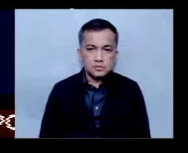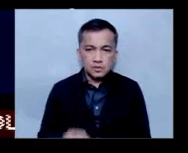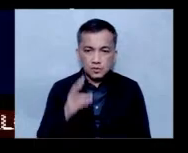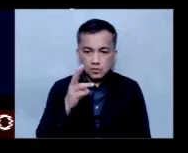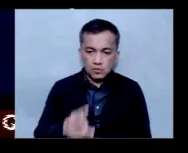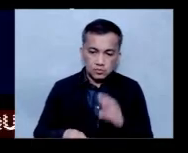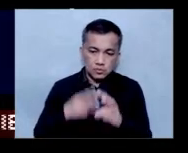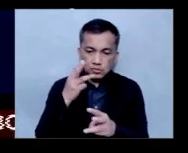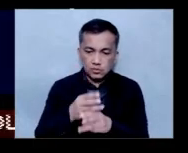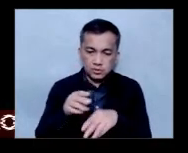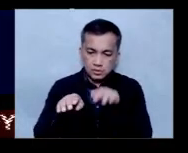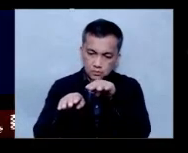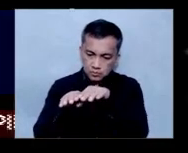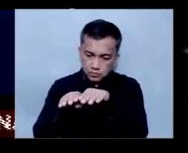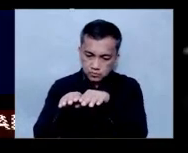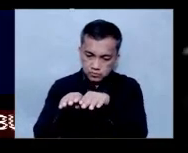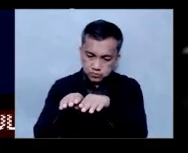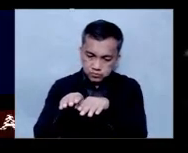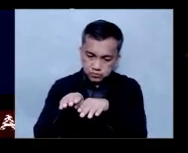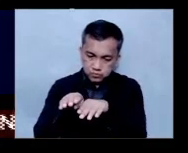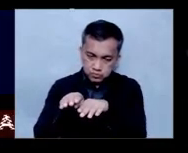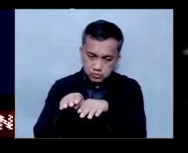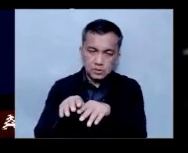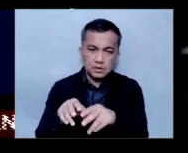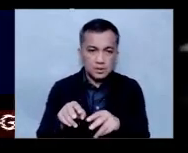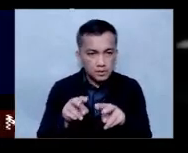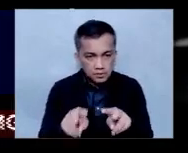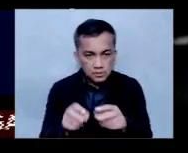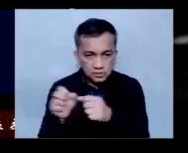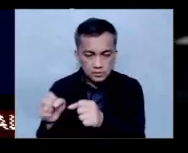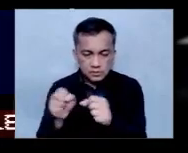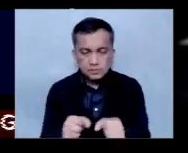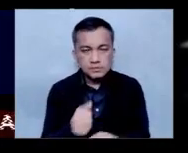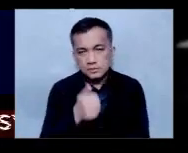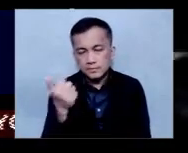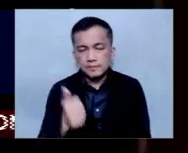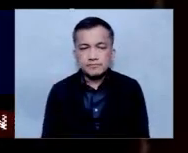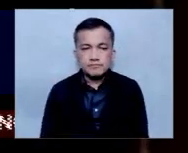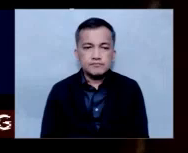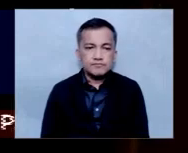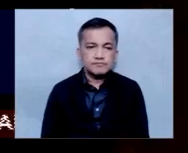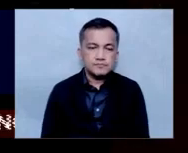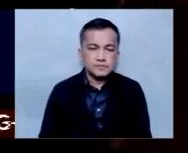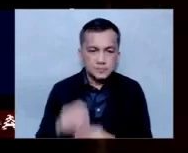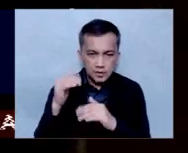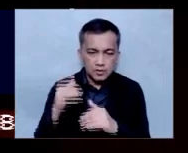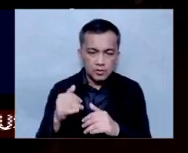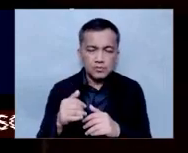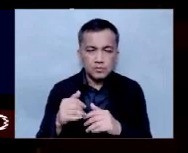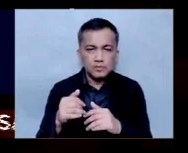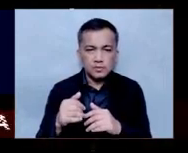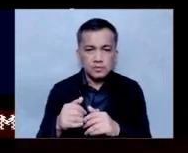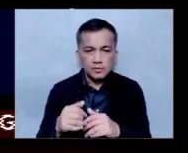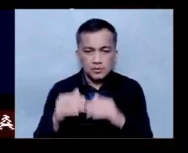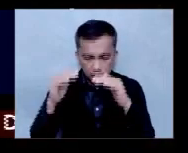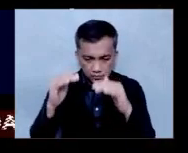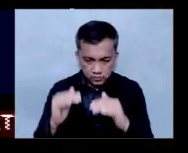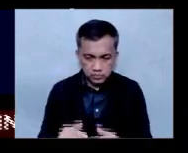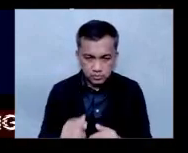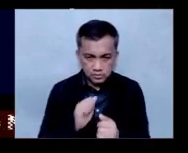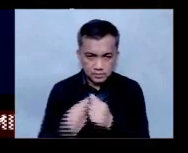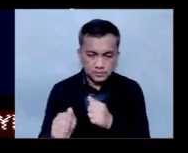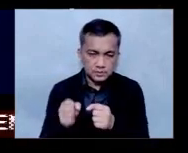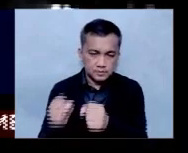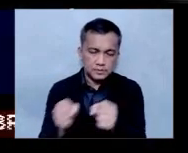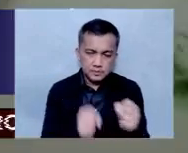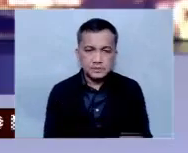tubig. Nakikita na rin natin yung ibang mga daan. And so far, sana nga ay mas bumaba pa yung tubig at maging passable na yung mga daan. Yeah.